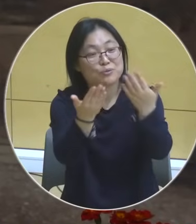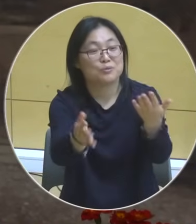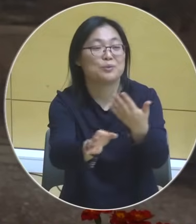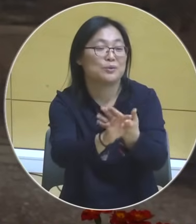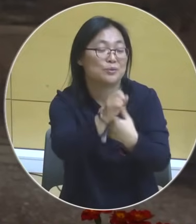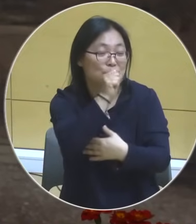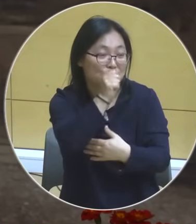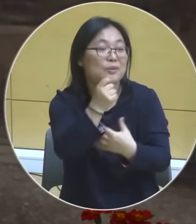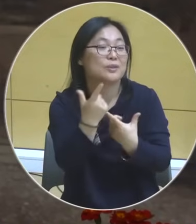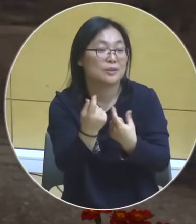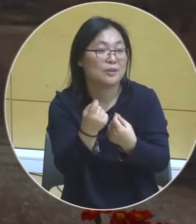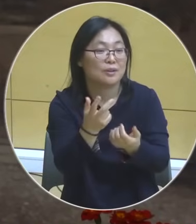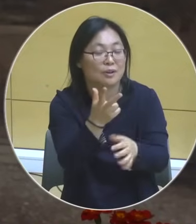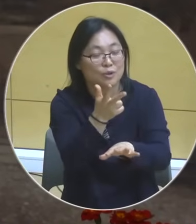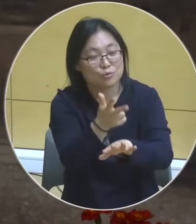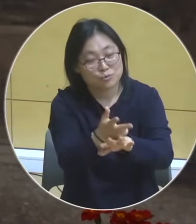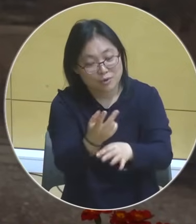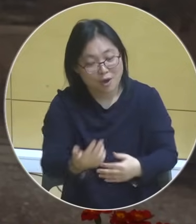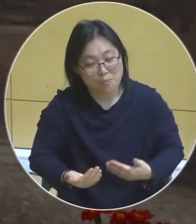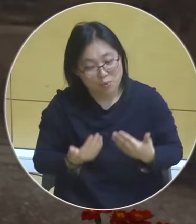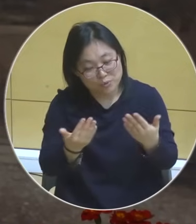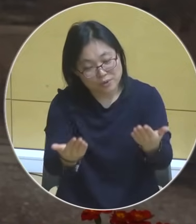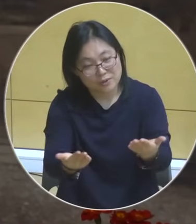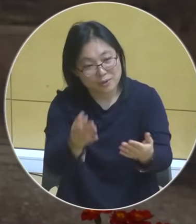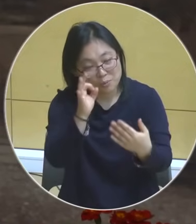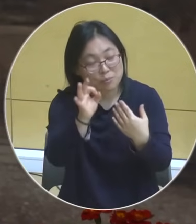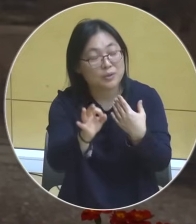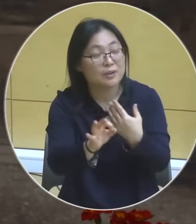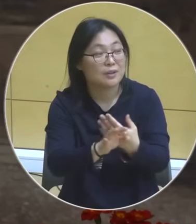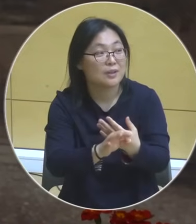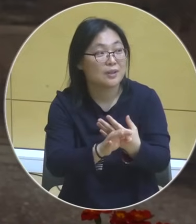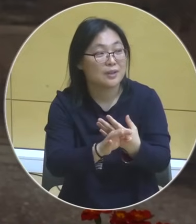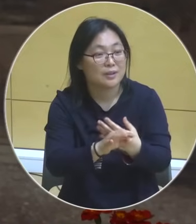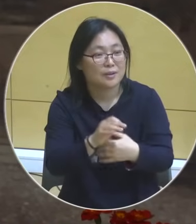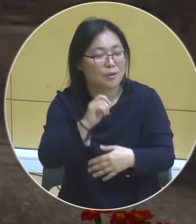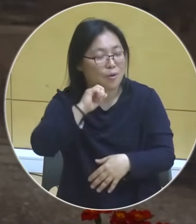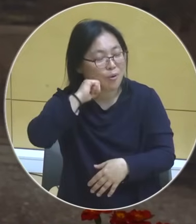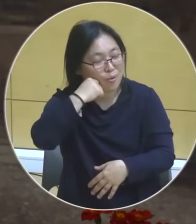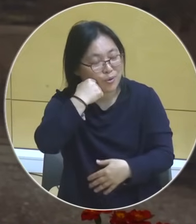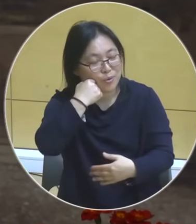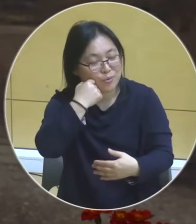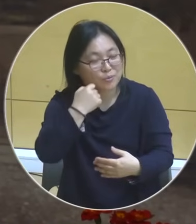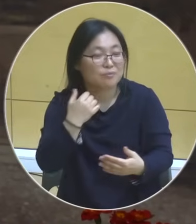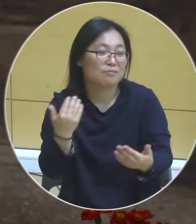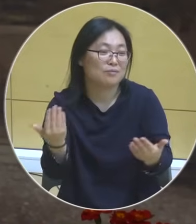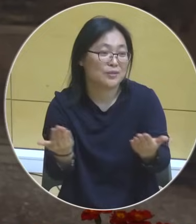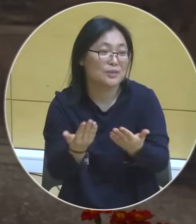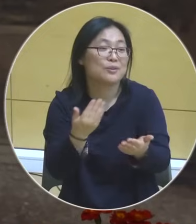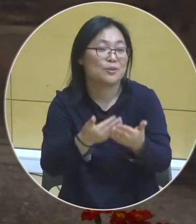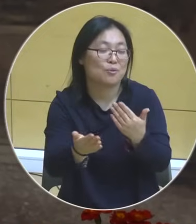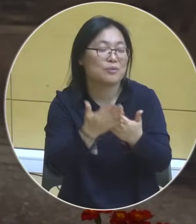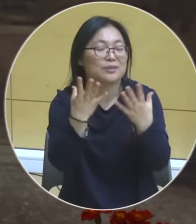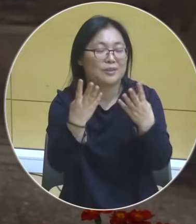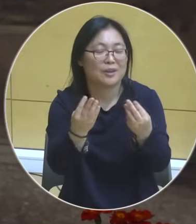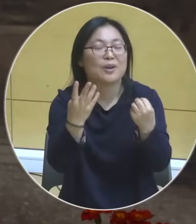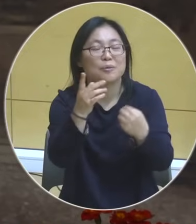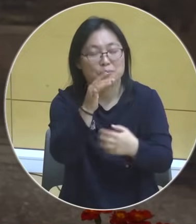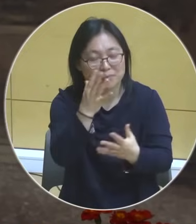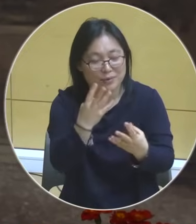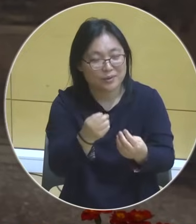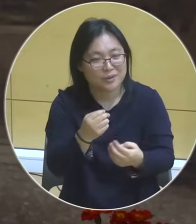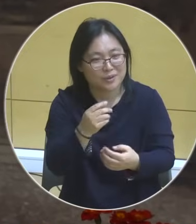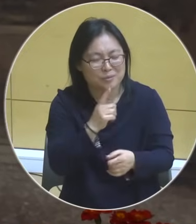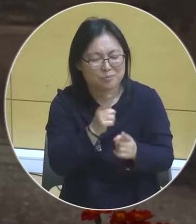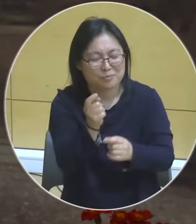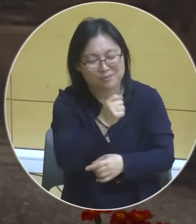좋을 것 같습니다. 주차를 하다 보면 신경이 많이 쓰여서 참 어려움을 겪을 때가 많습니다. 이상하게 말 안 듣는